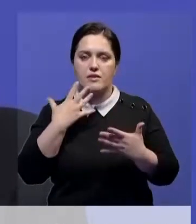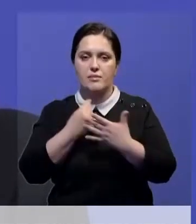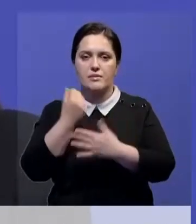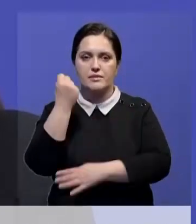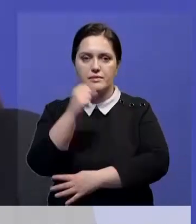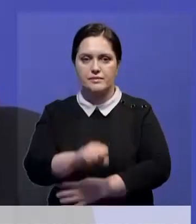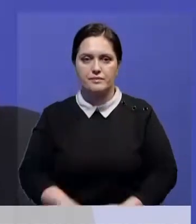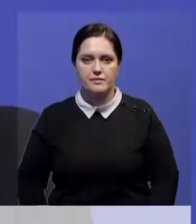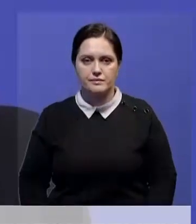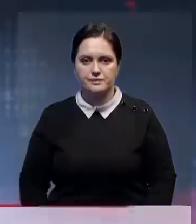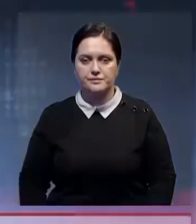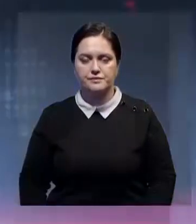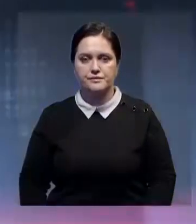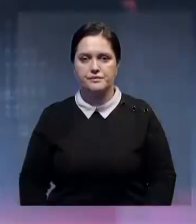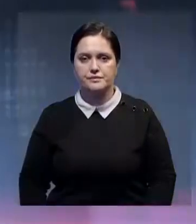победами.